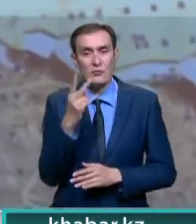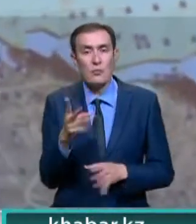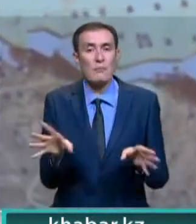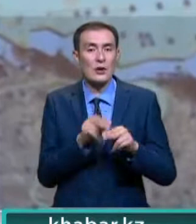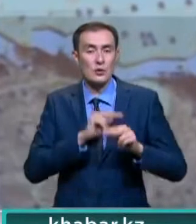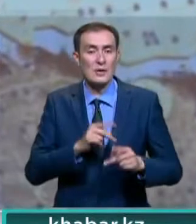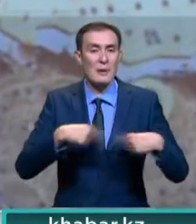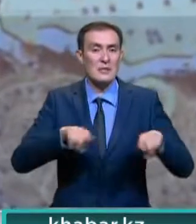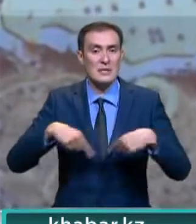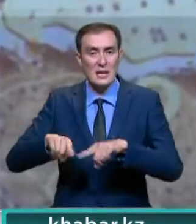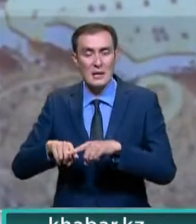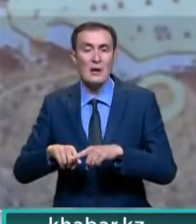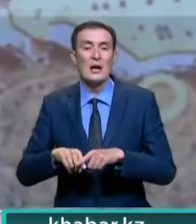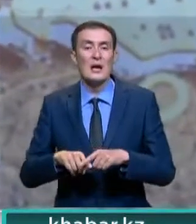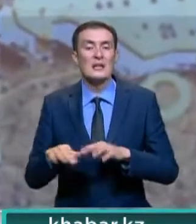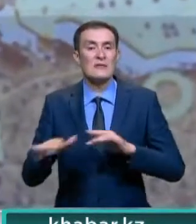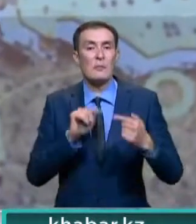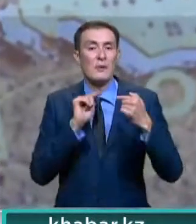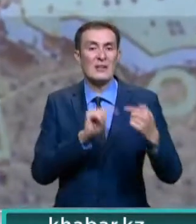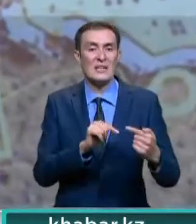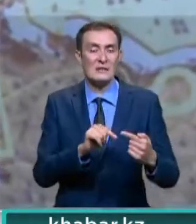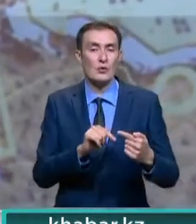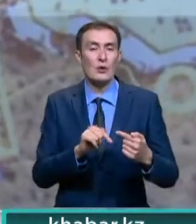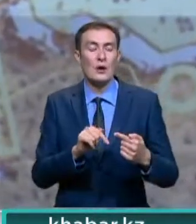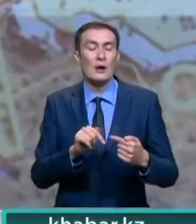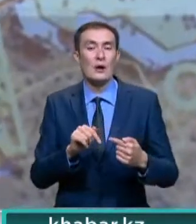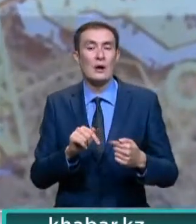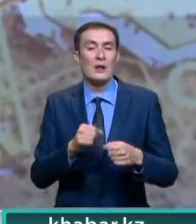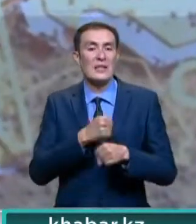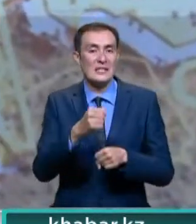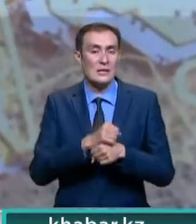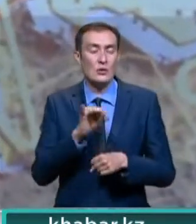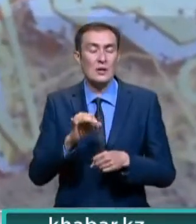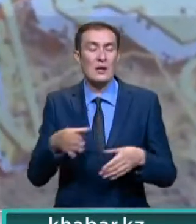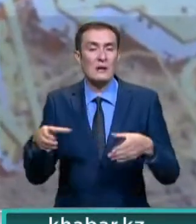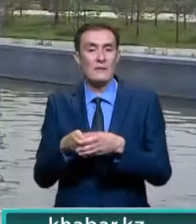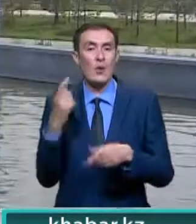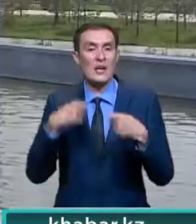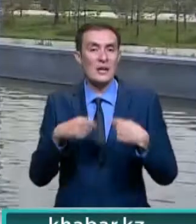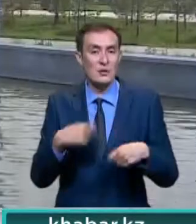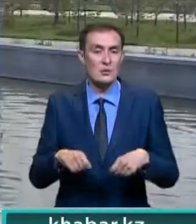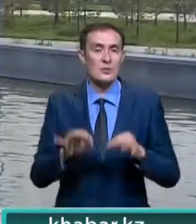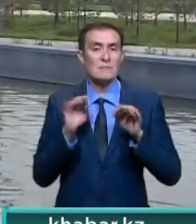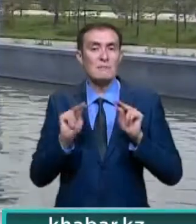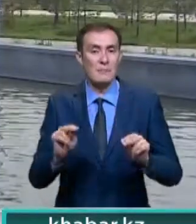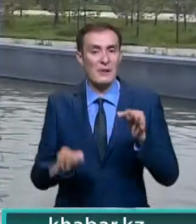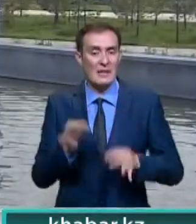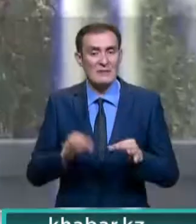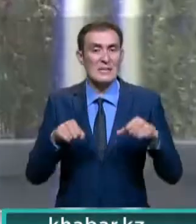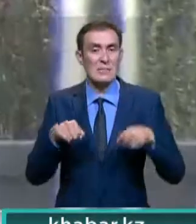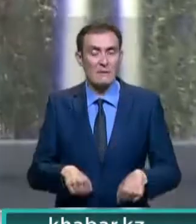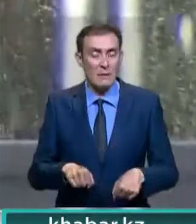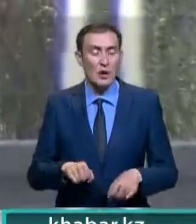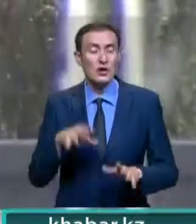партнерским объединениям – коалиции действий по противодействию гендерному насилию и коалиции действий по экономической справедливости и правам,